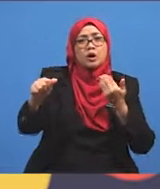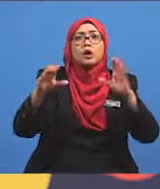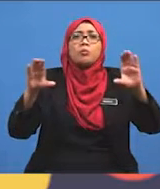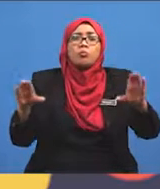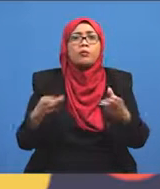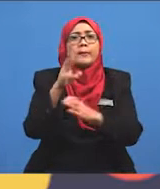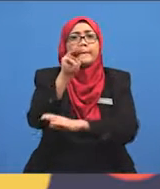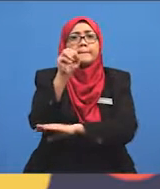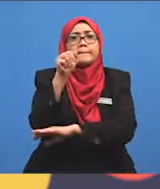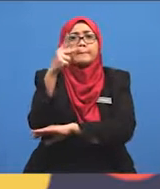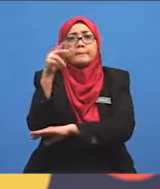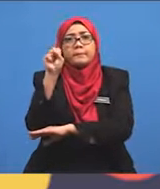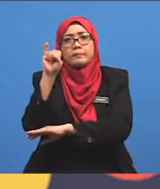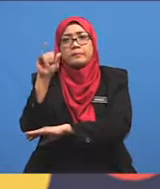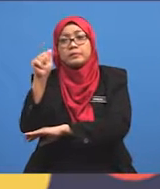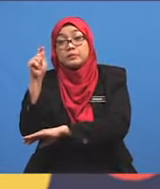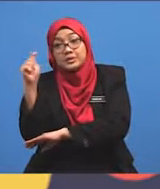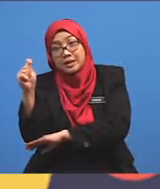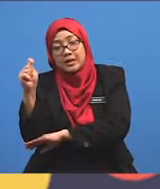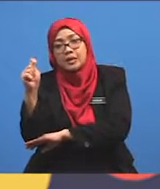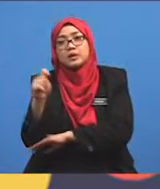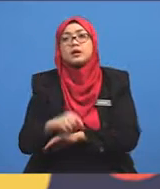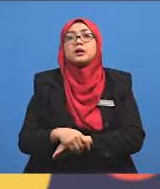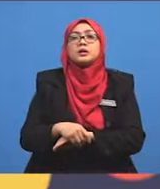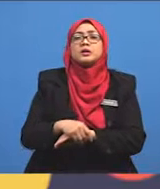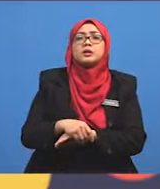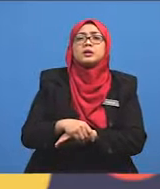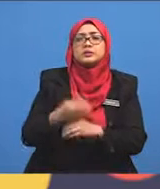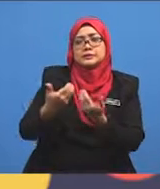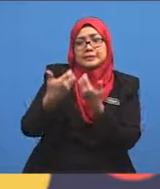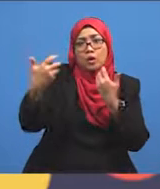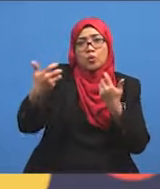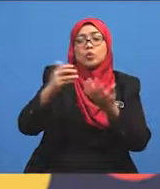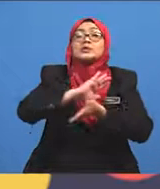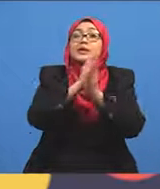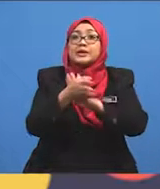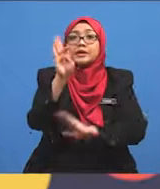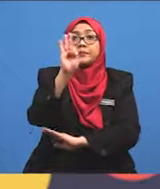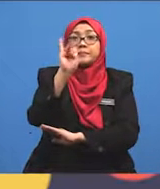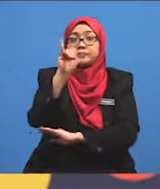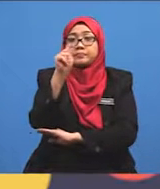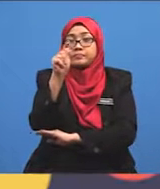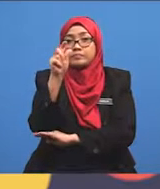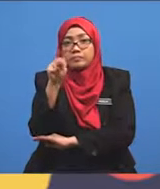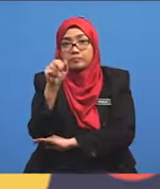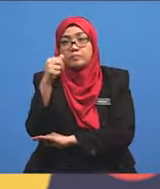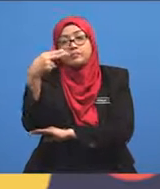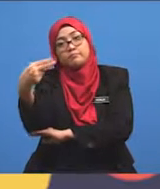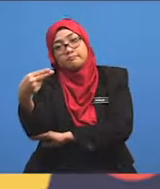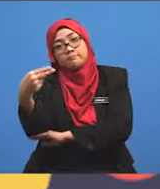maksiat, mengelakkan berlakunya fitnah kepada diri kita dan orang lain yang